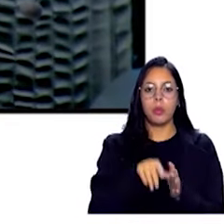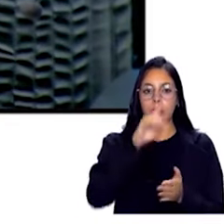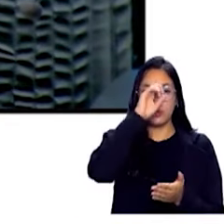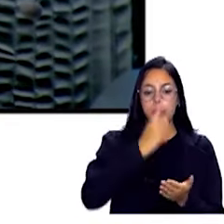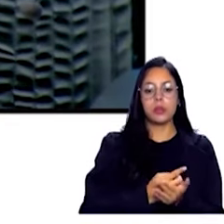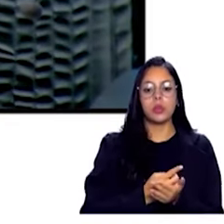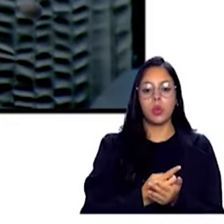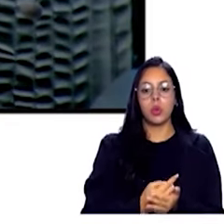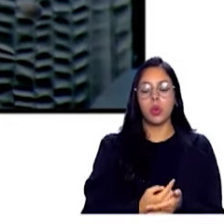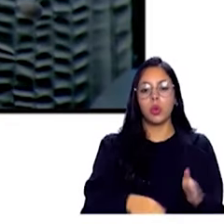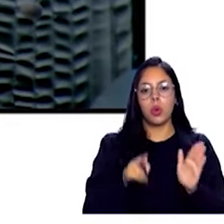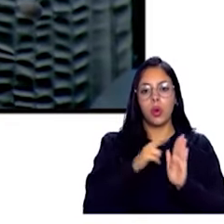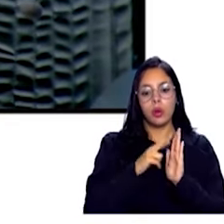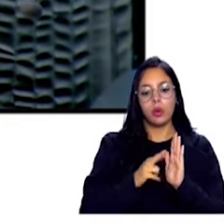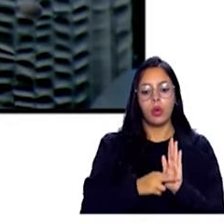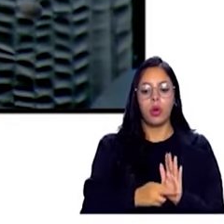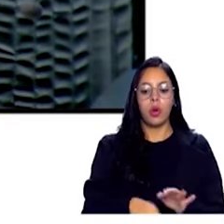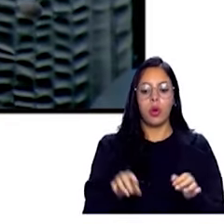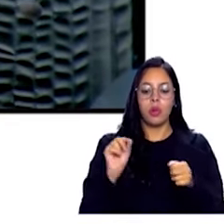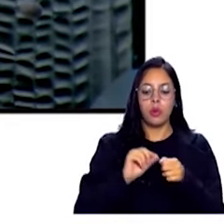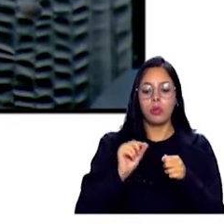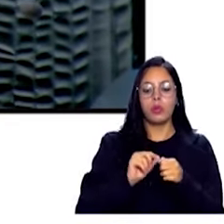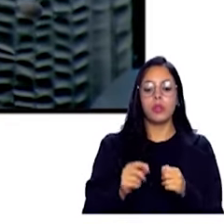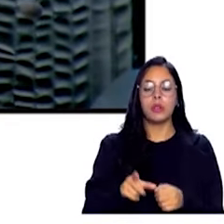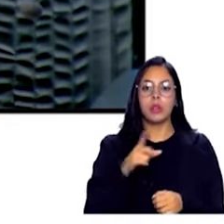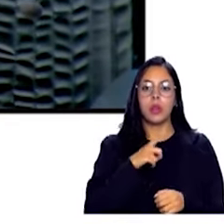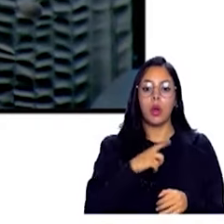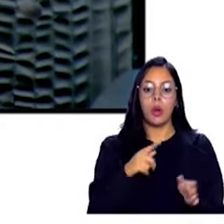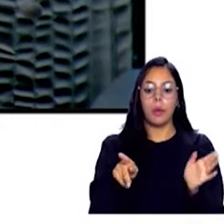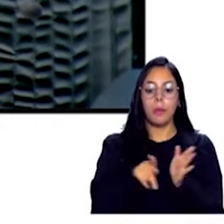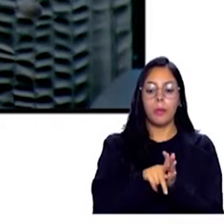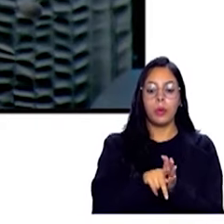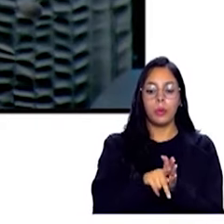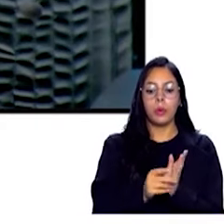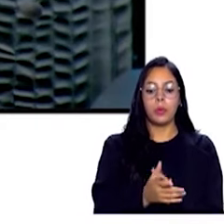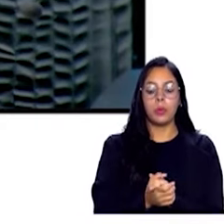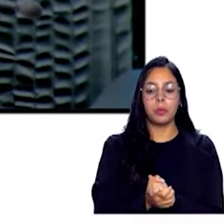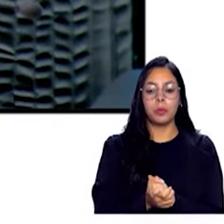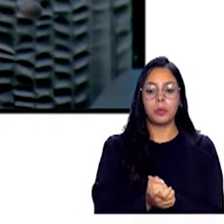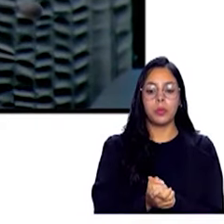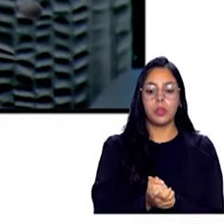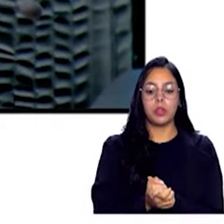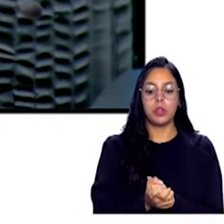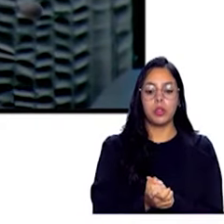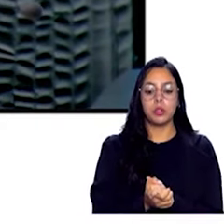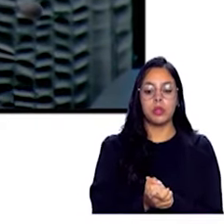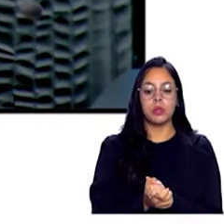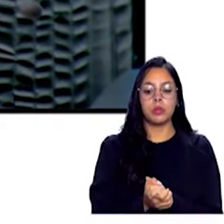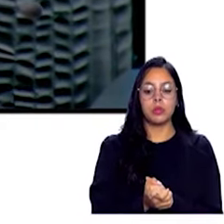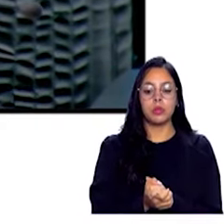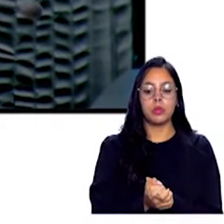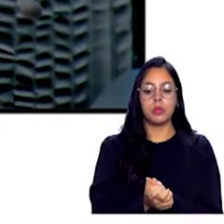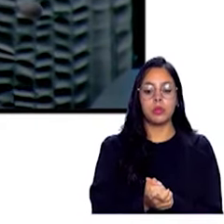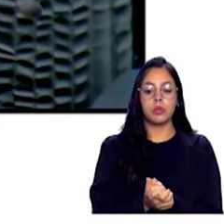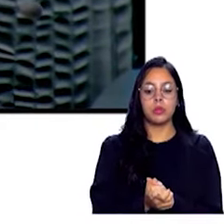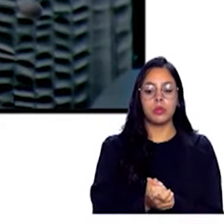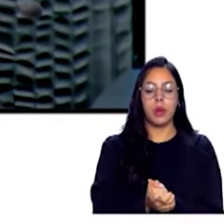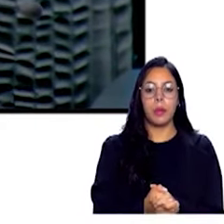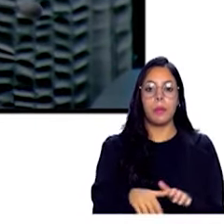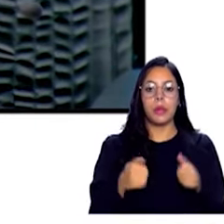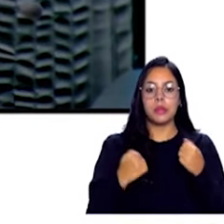explicite sur le sujet tout Pour voie formé devant la cour de cassation doit obtenir une réponse mais les moyens à